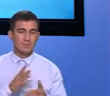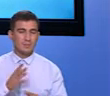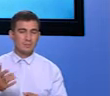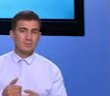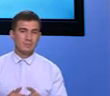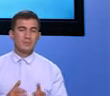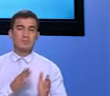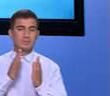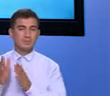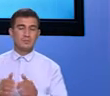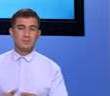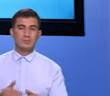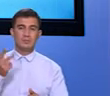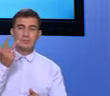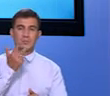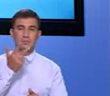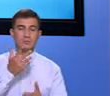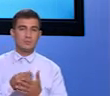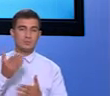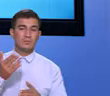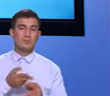va 3-chi davri